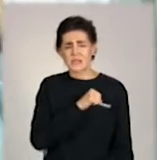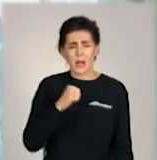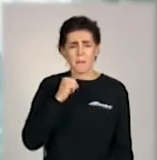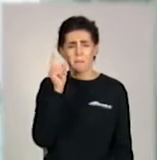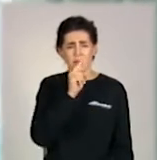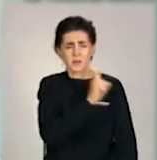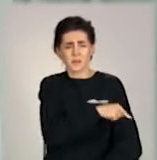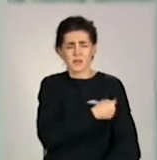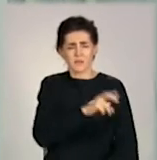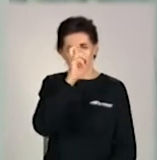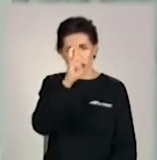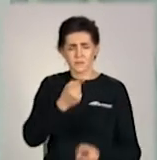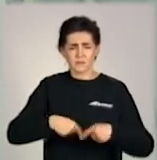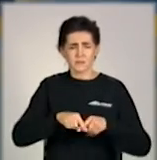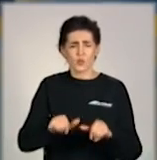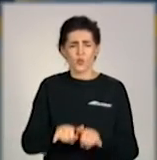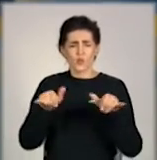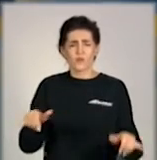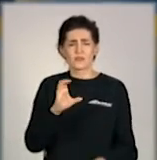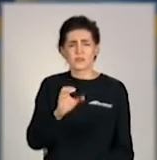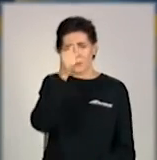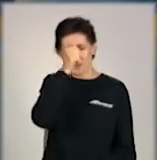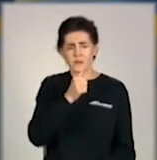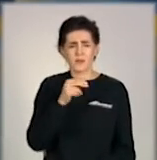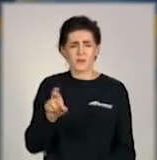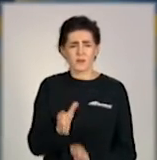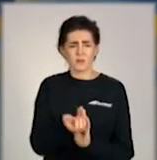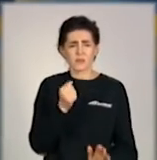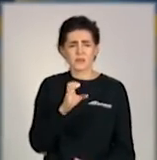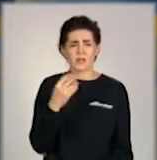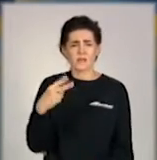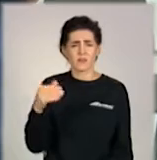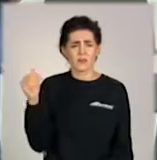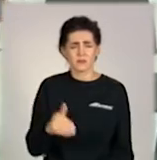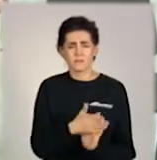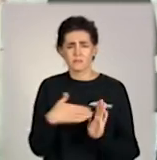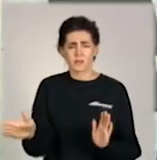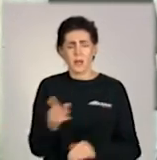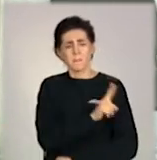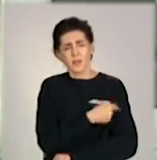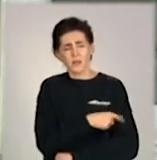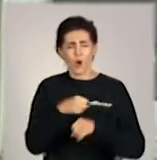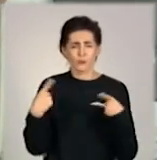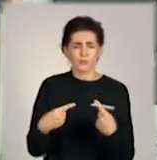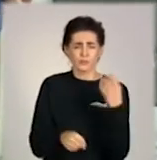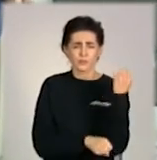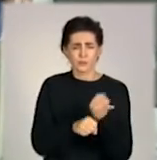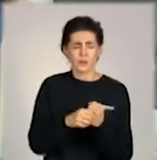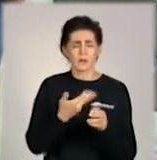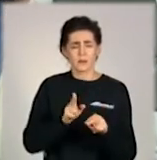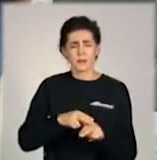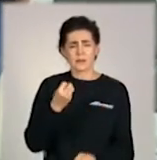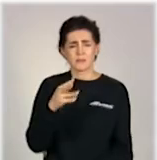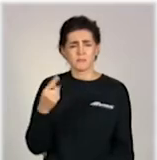для медиків уряд підвищив вже з січня. Лікарі отримуватимуть від 20, а медсестри та фельдшери – від 13,5 тисяч